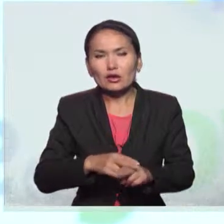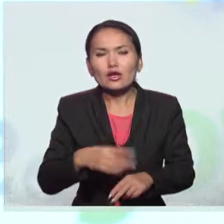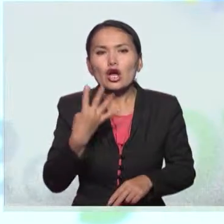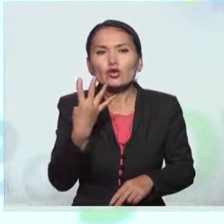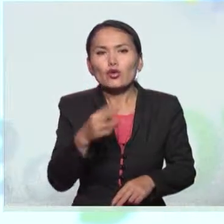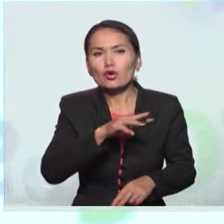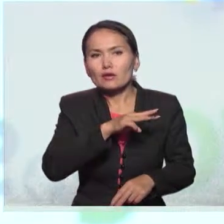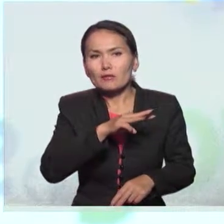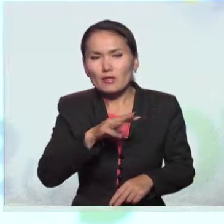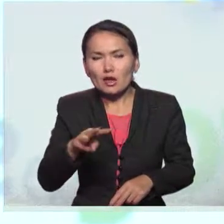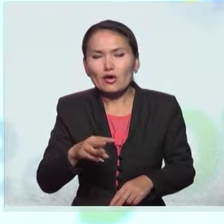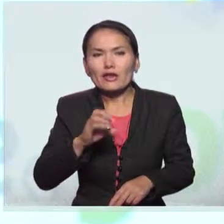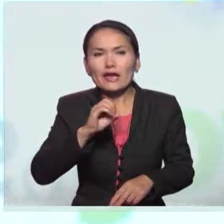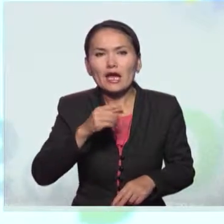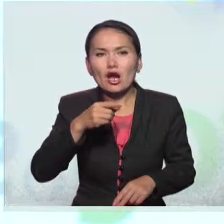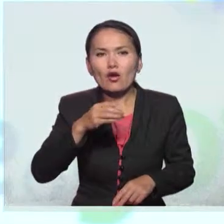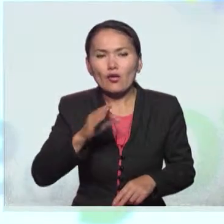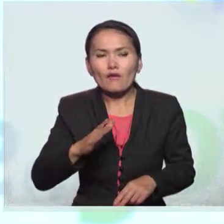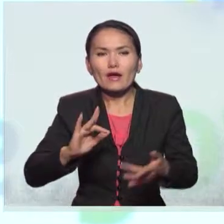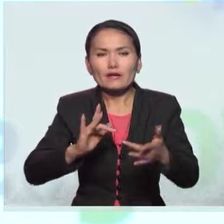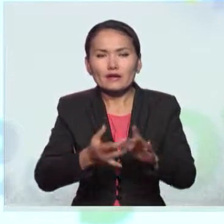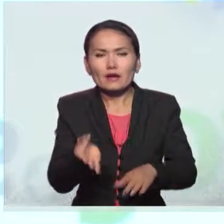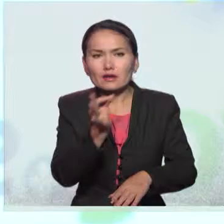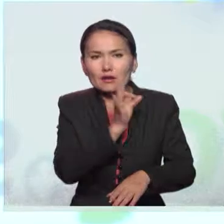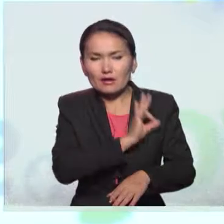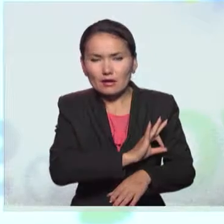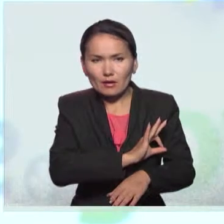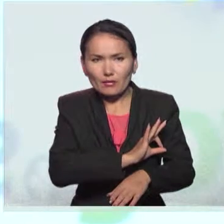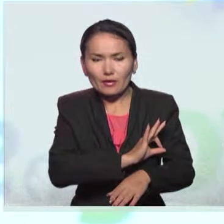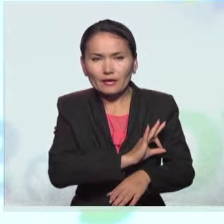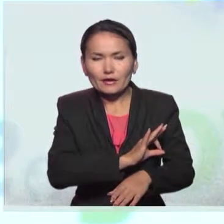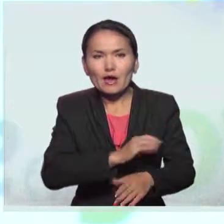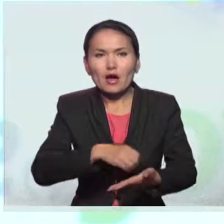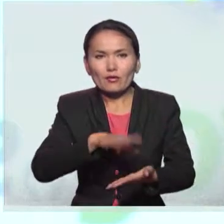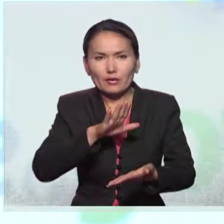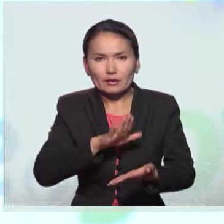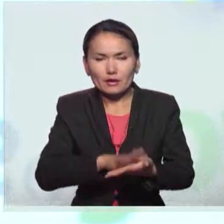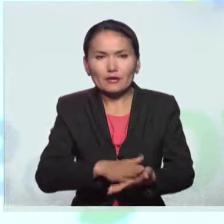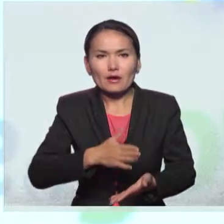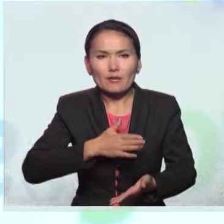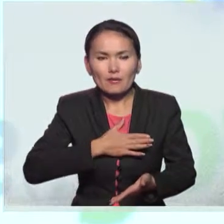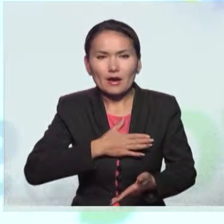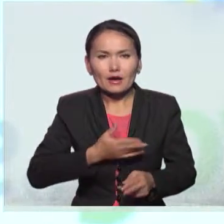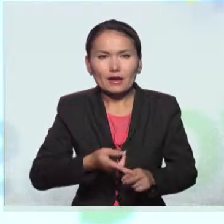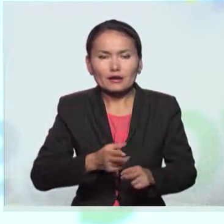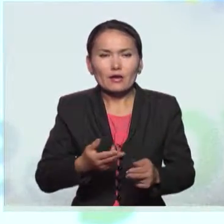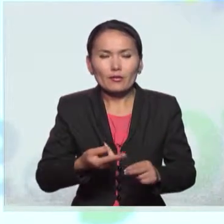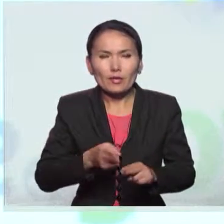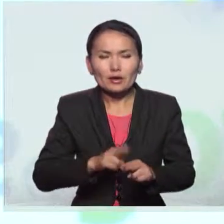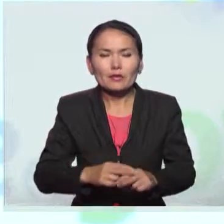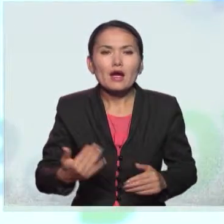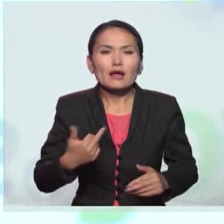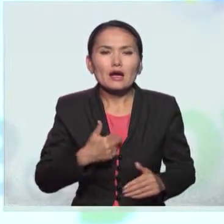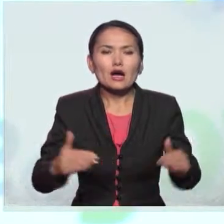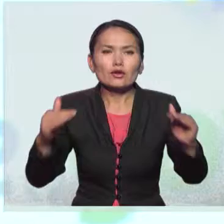болып кеттім. Мен соңға келгенде адресін справка алайын деп едім. Бірақ маған өте қиын баруға.